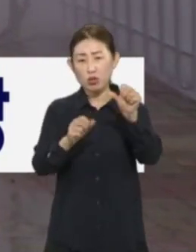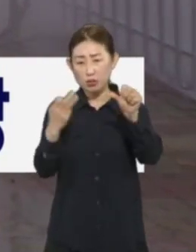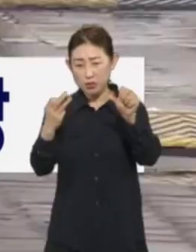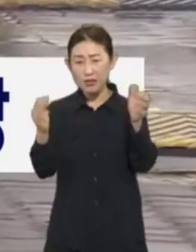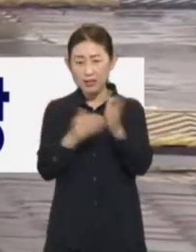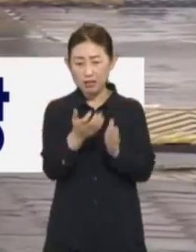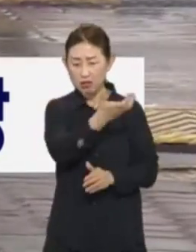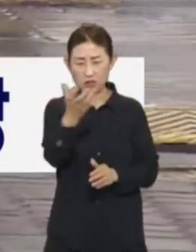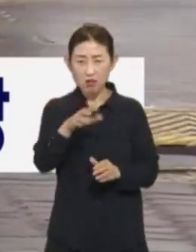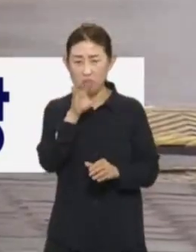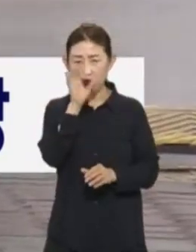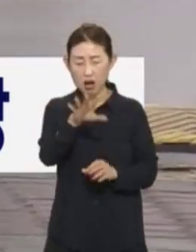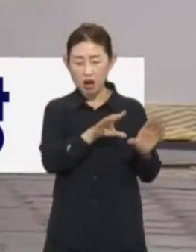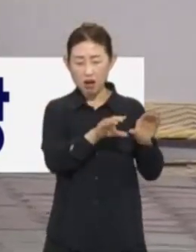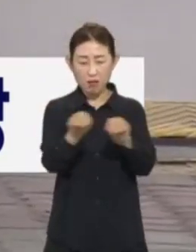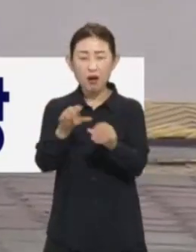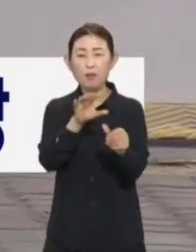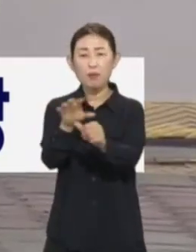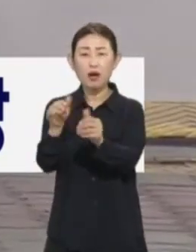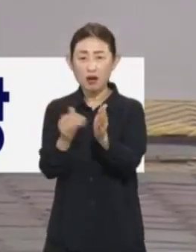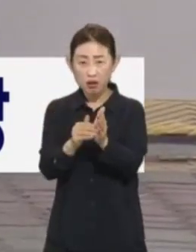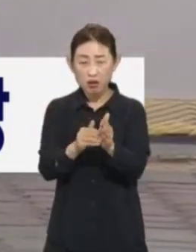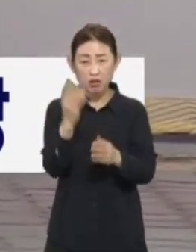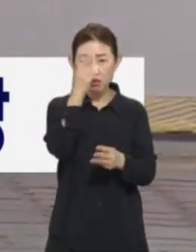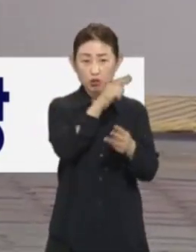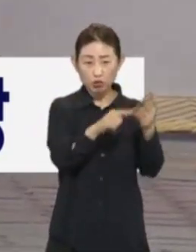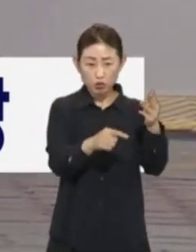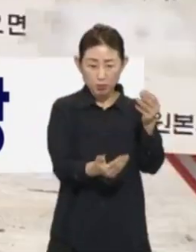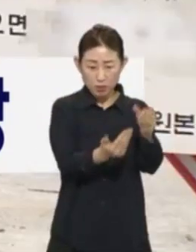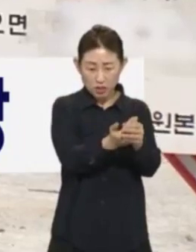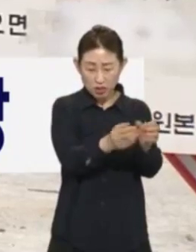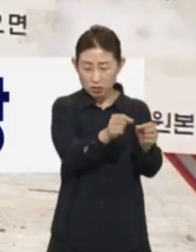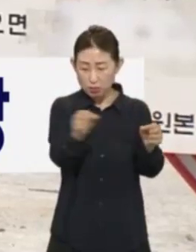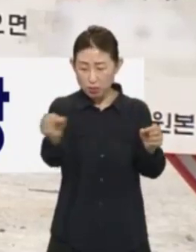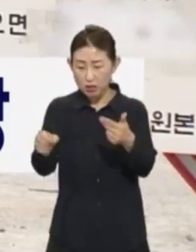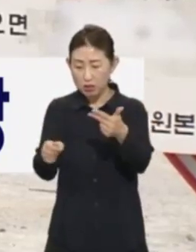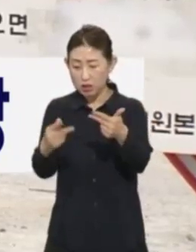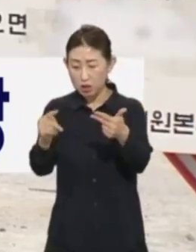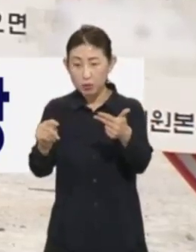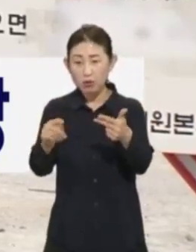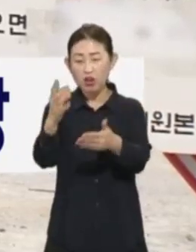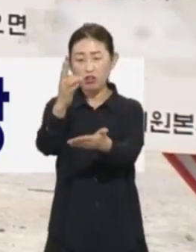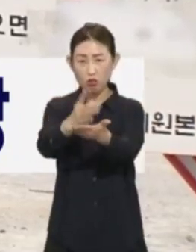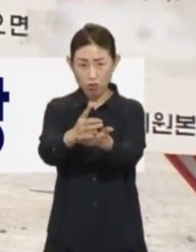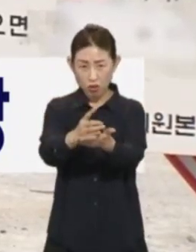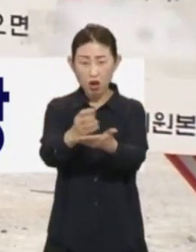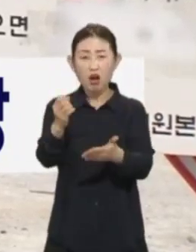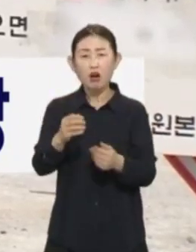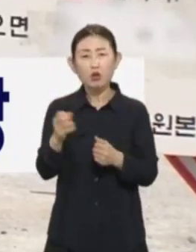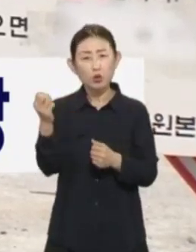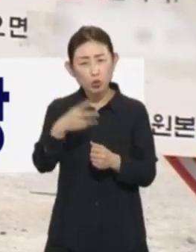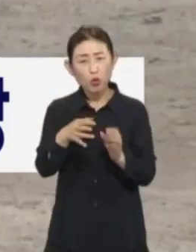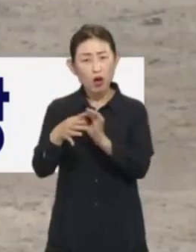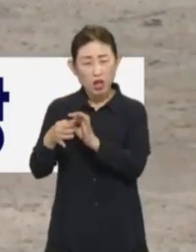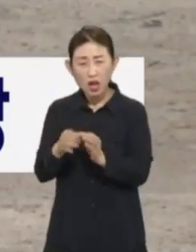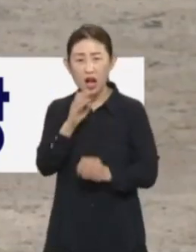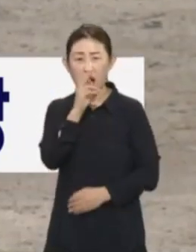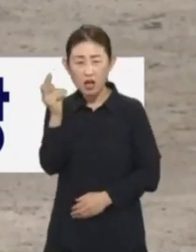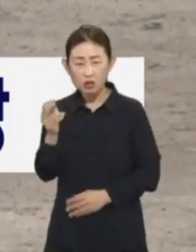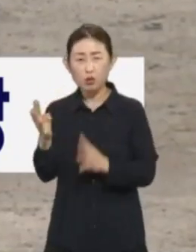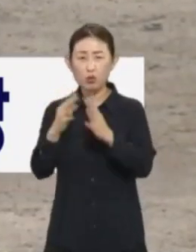일시 이동 중지 명령을 내렸으며 청주 발생 농장에서 7km 떨어진 천안을 비롯해 역학관계가 있는